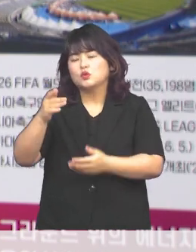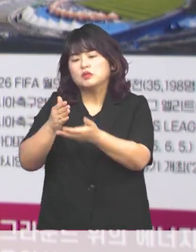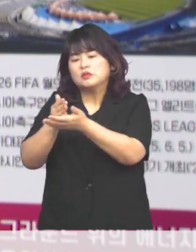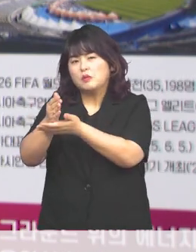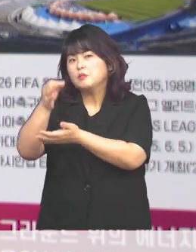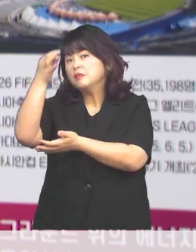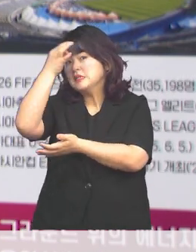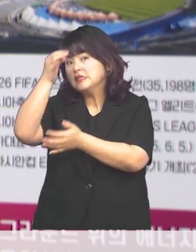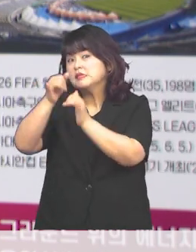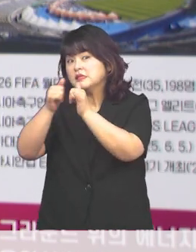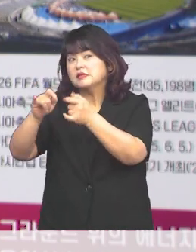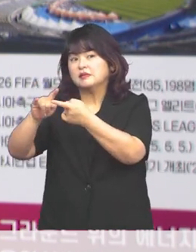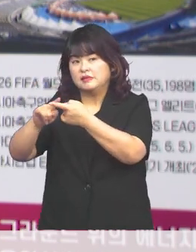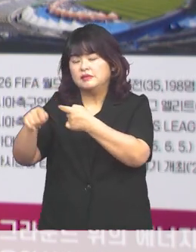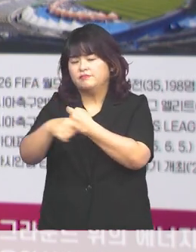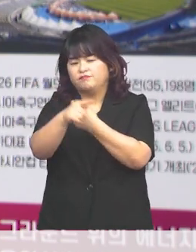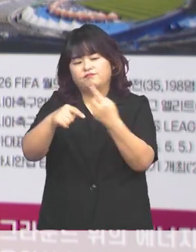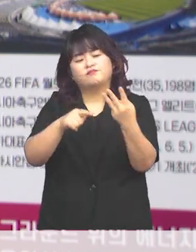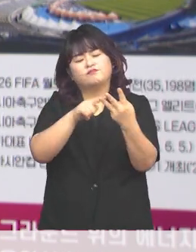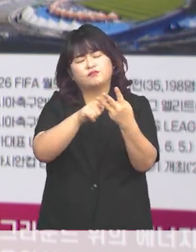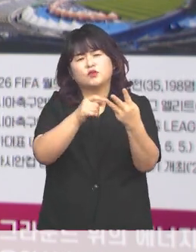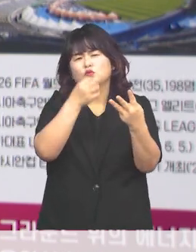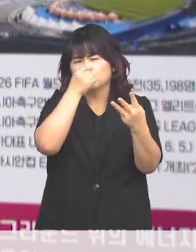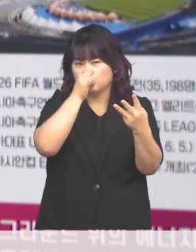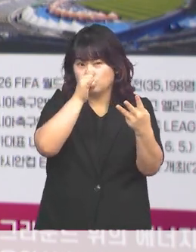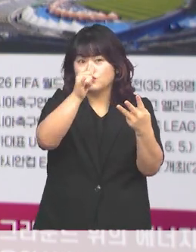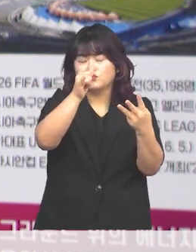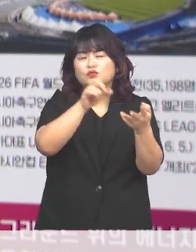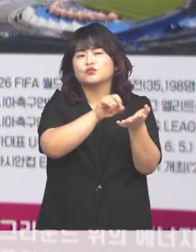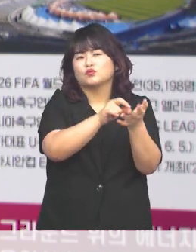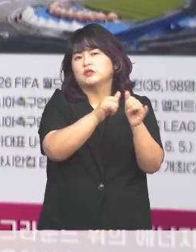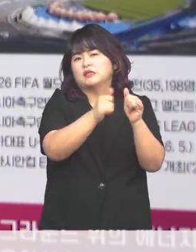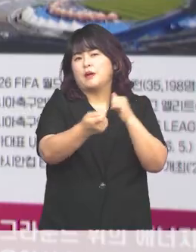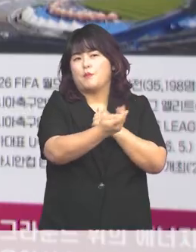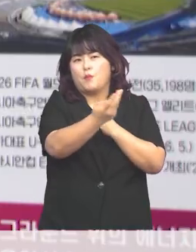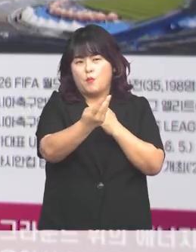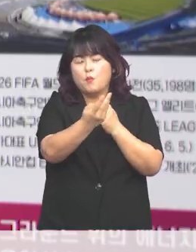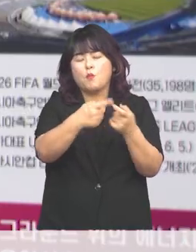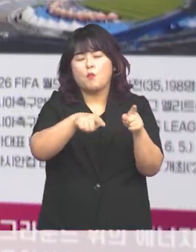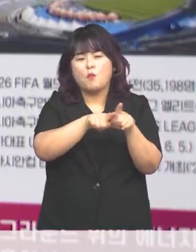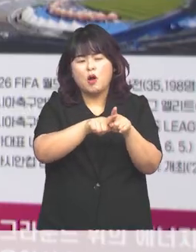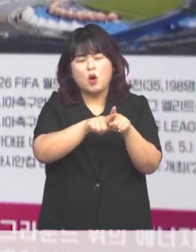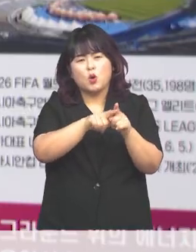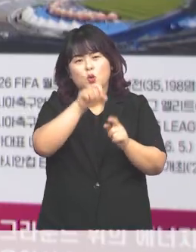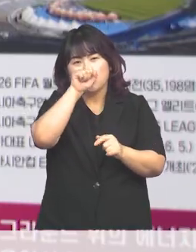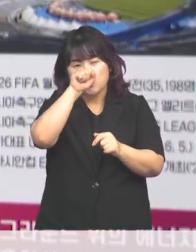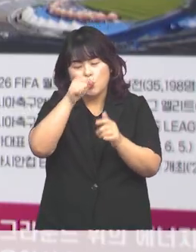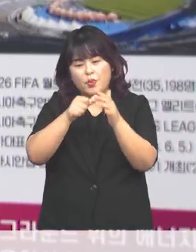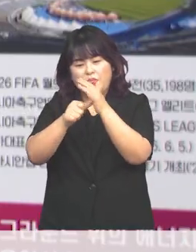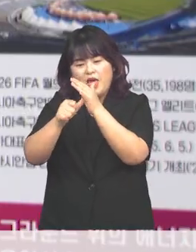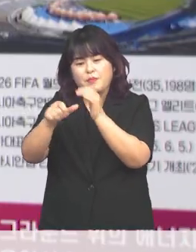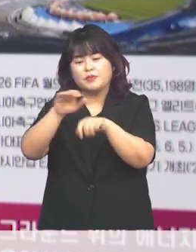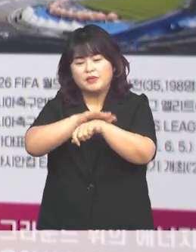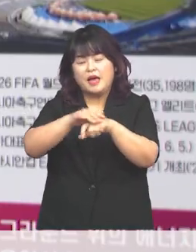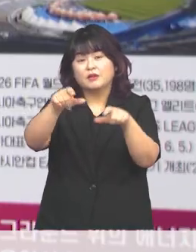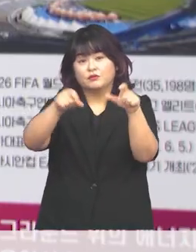이동국 테크니컬 디렉터 같은 훌륭한 축구인들이 좋은